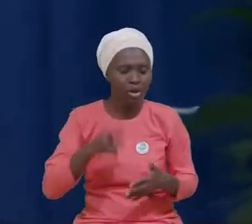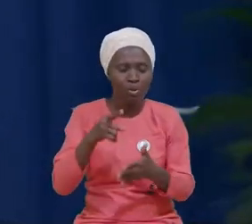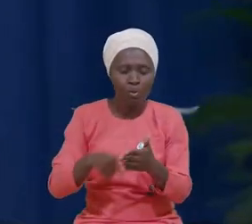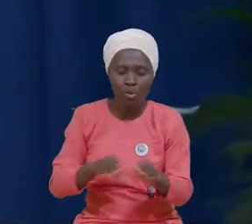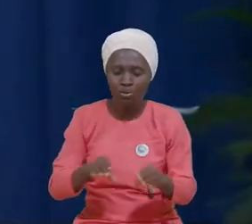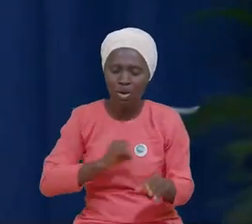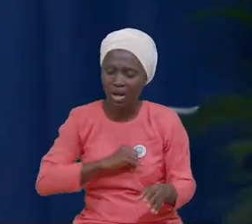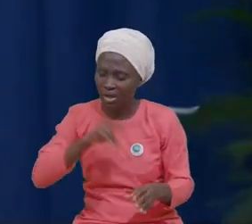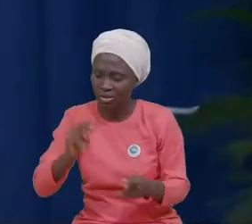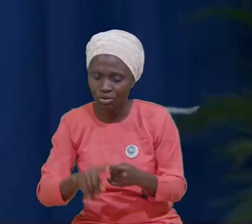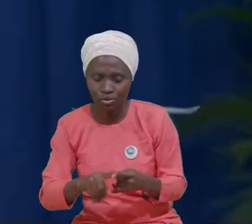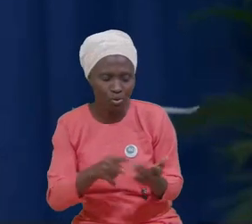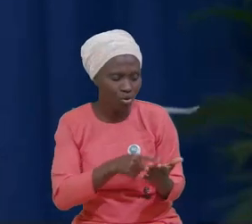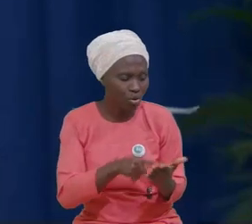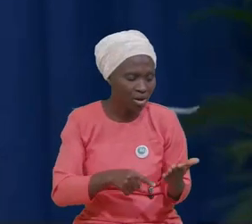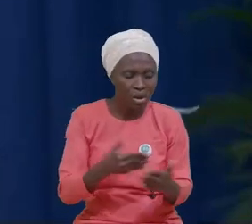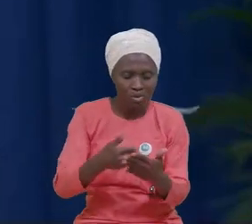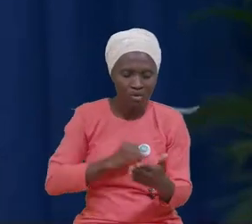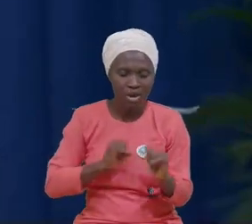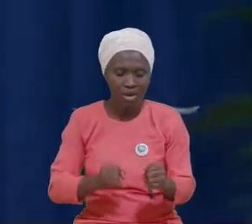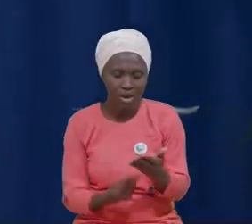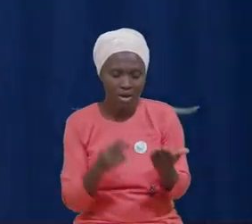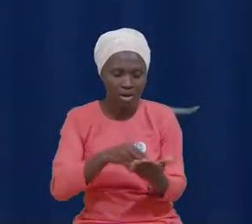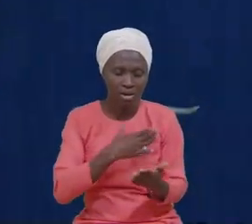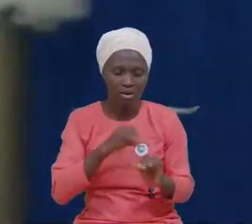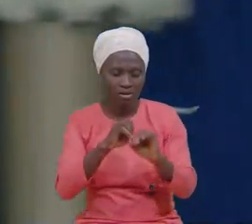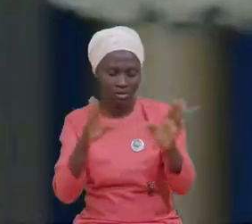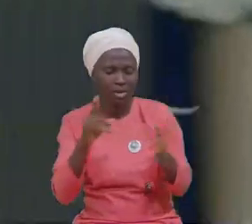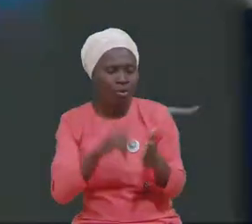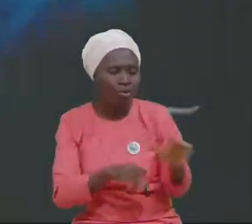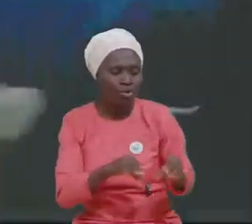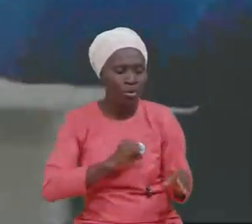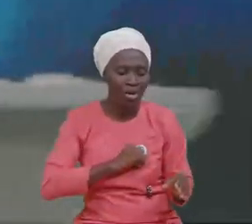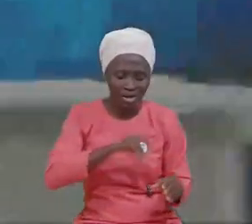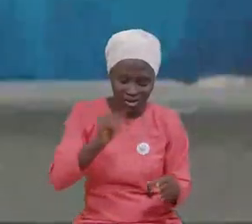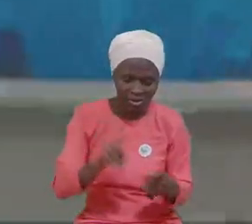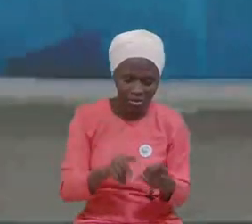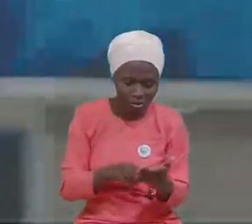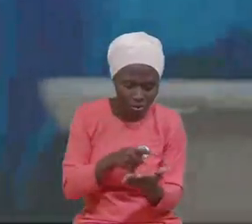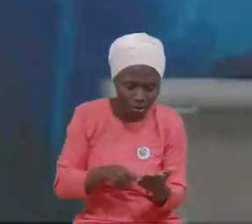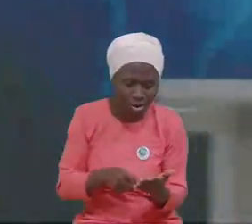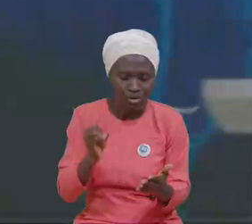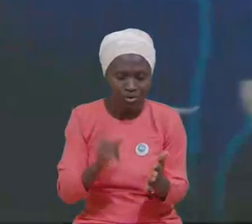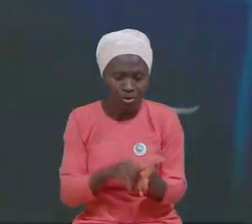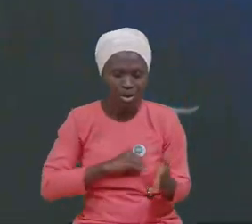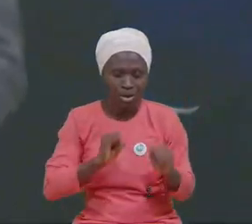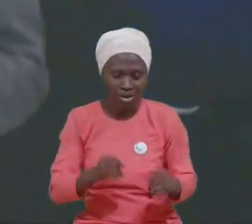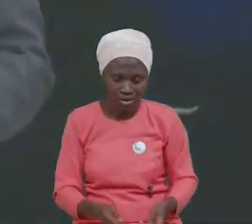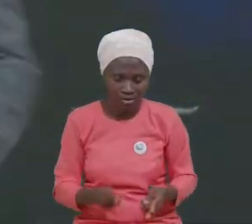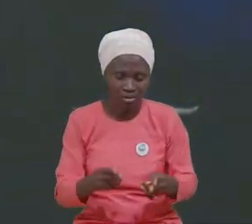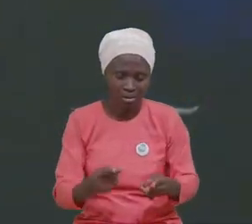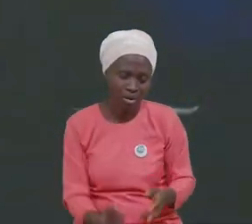qu'il me faut ajuster avant de me lever, de briller? Qu'est-ce que je dois ajuster afin que je